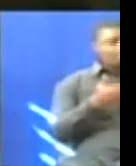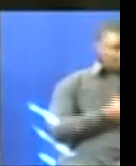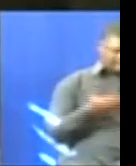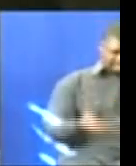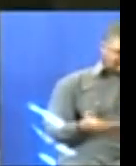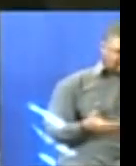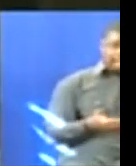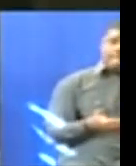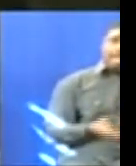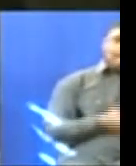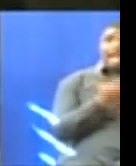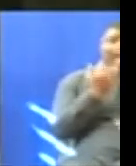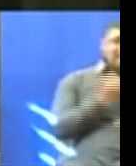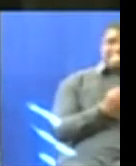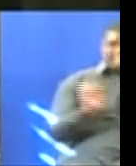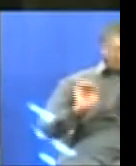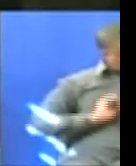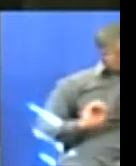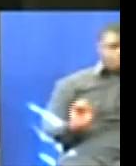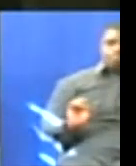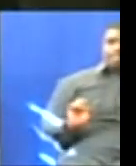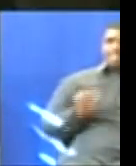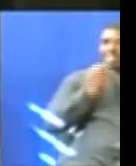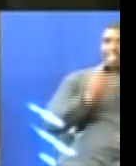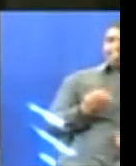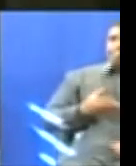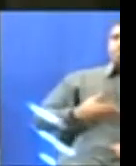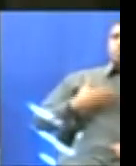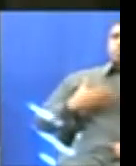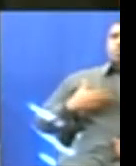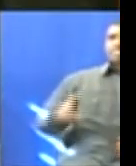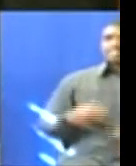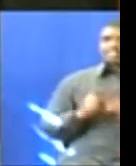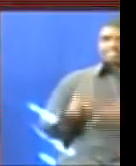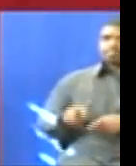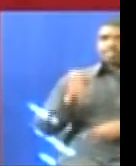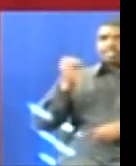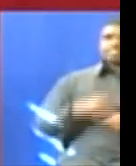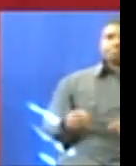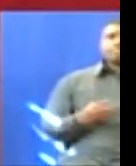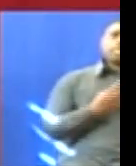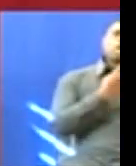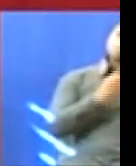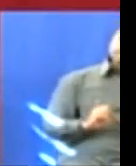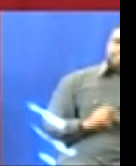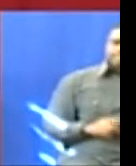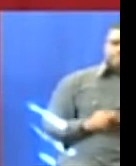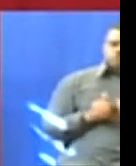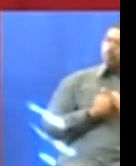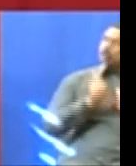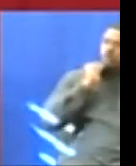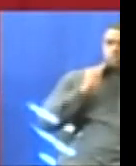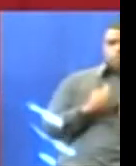hata nusu. Taarifa humu ya Mheshimiwa Waziri nasema kwamba wamefika kwenye 40%. Kwa hiyo tuko nyuma sana.